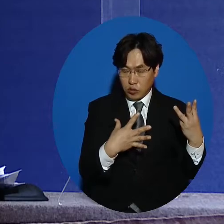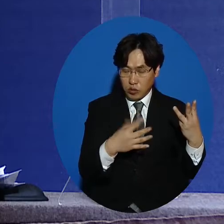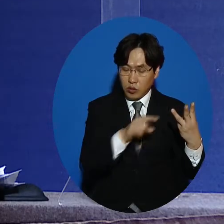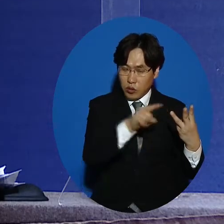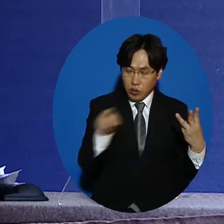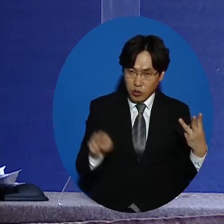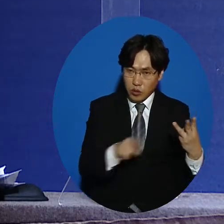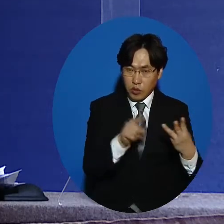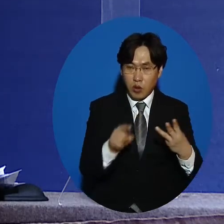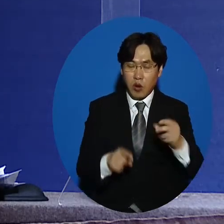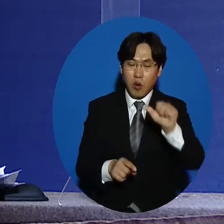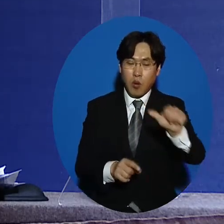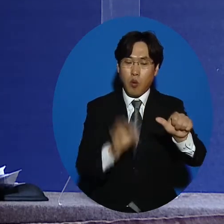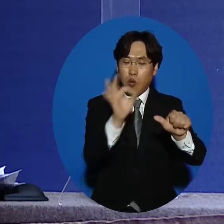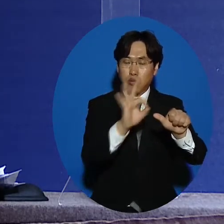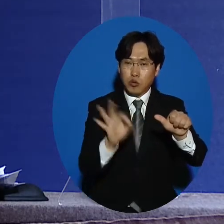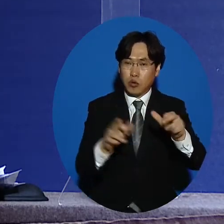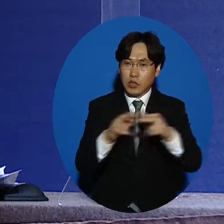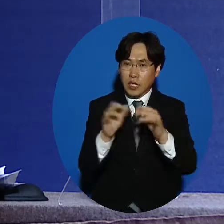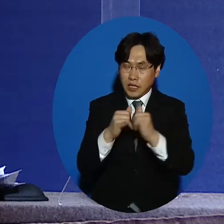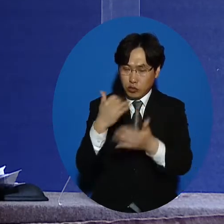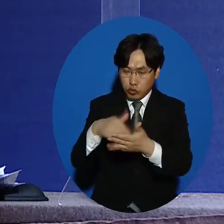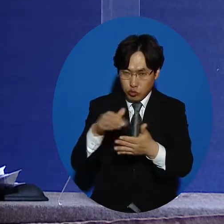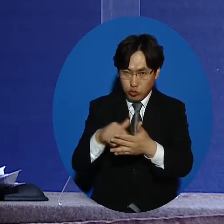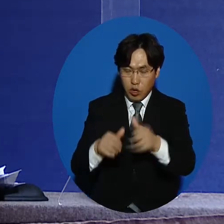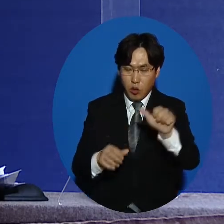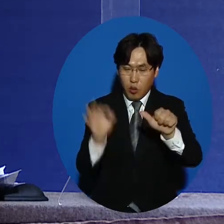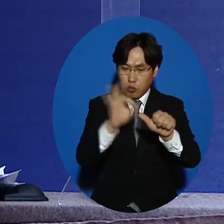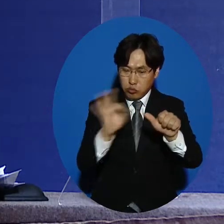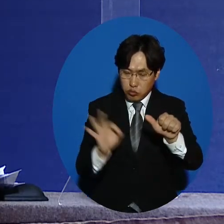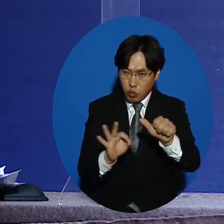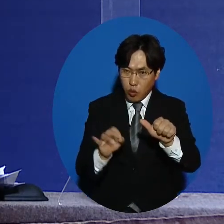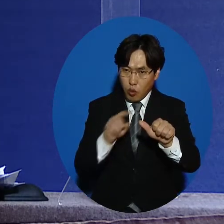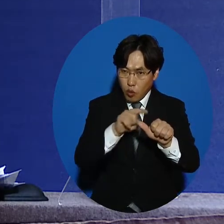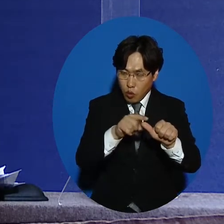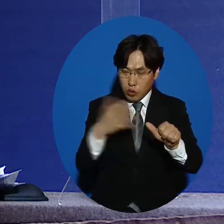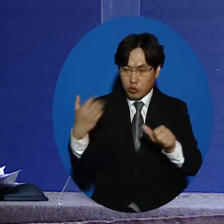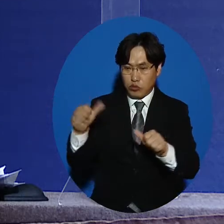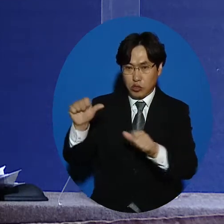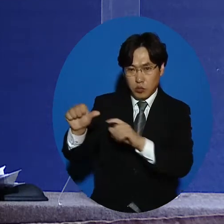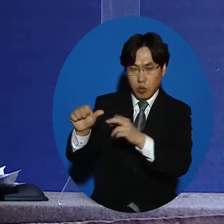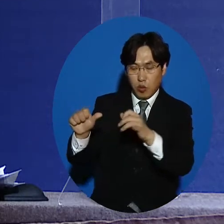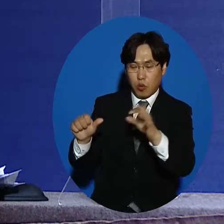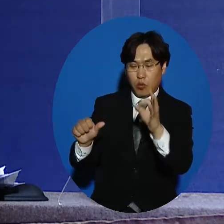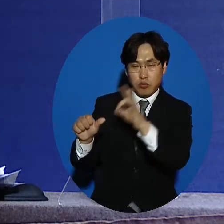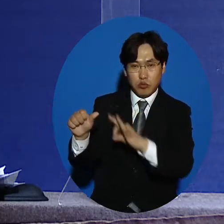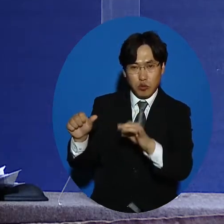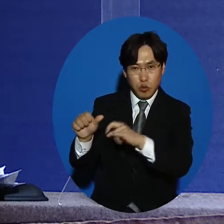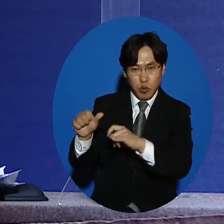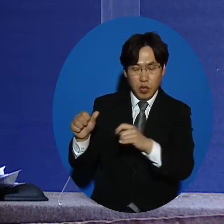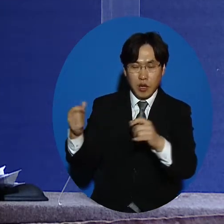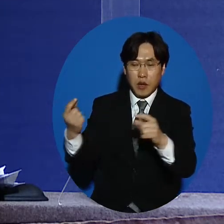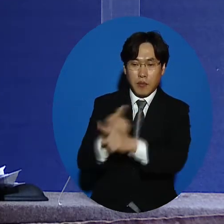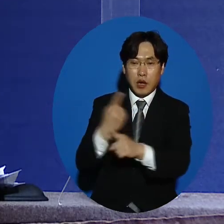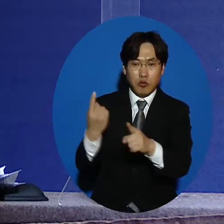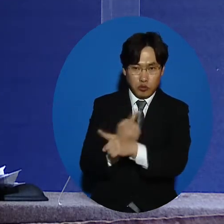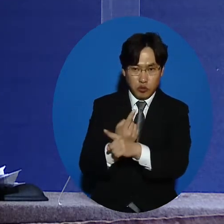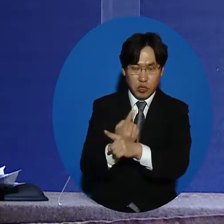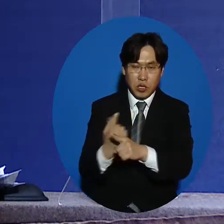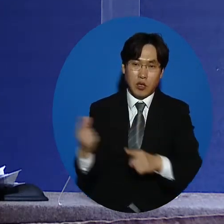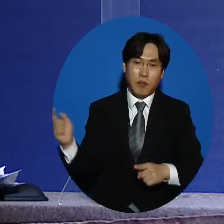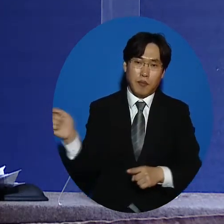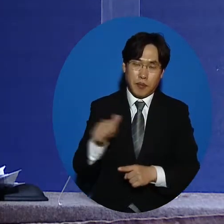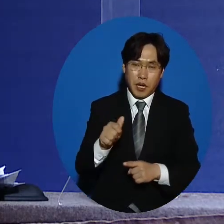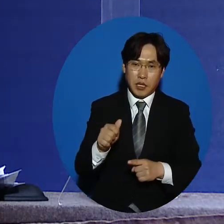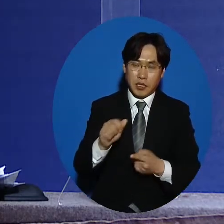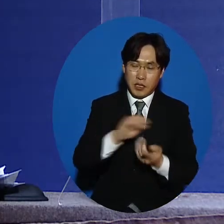결과적으로는 5%의 장애인에 대한 인식 개선보다 95%의 비장애인의 인식 개선을 통해서